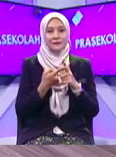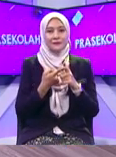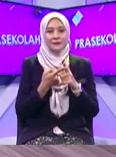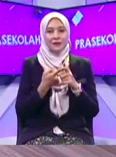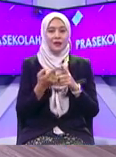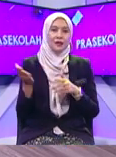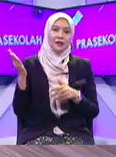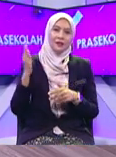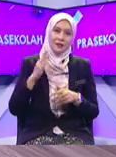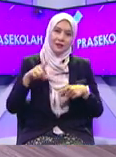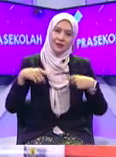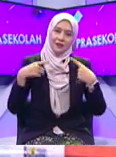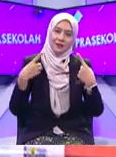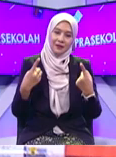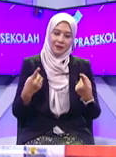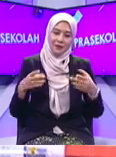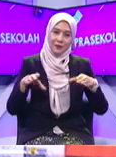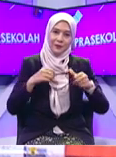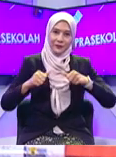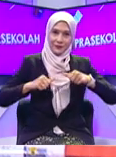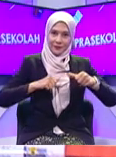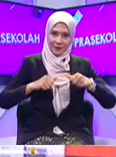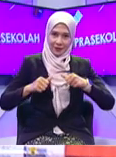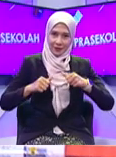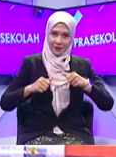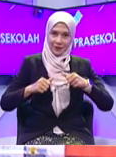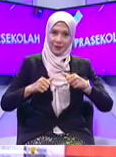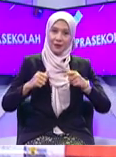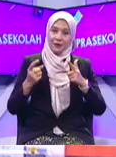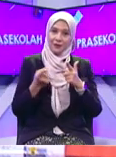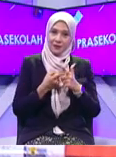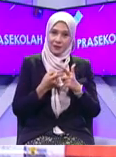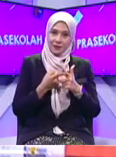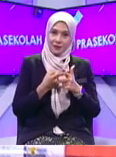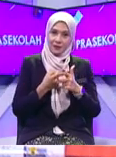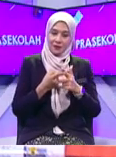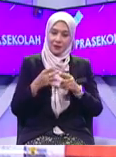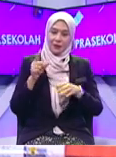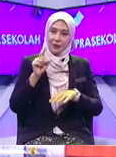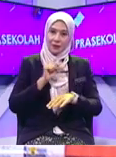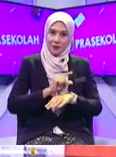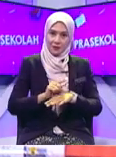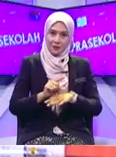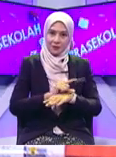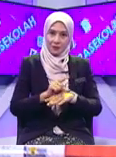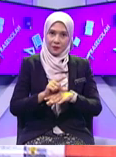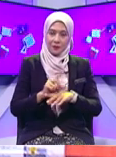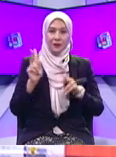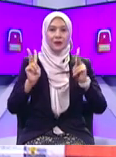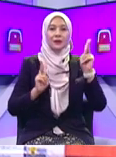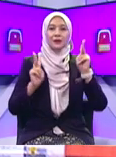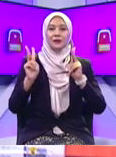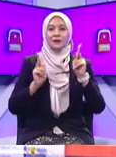kita pergi buat ATV ataupun permainan yang kedua kita menggunakan eh mainan kereta